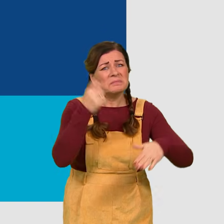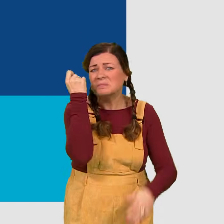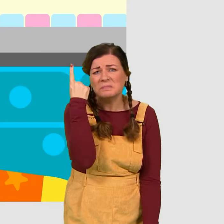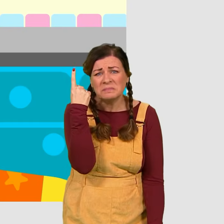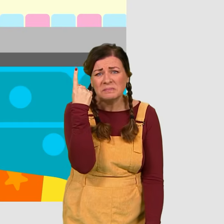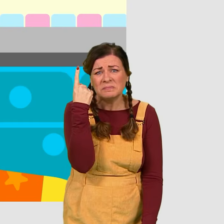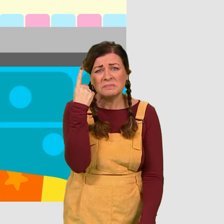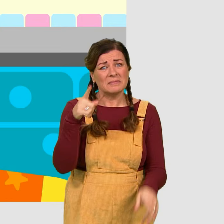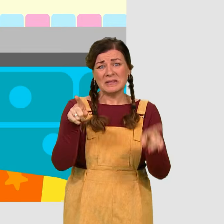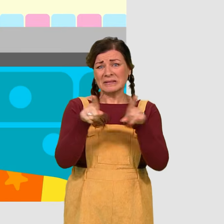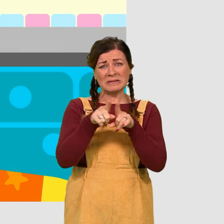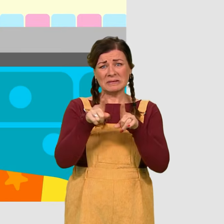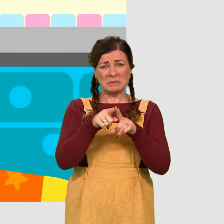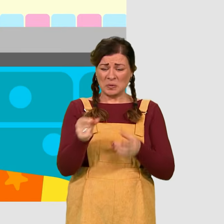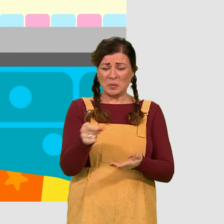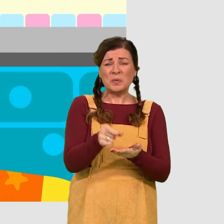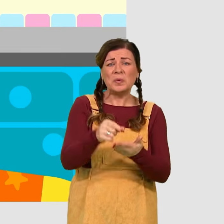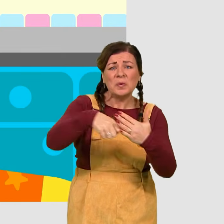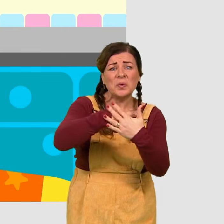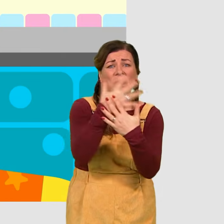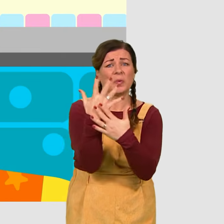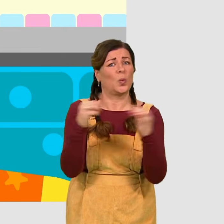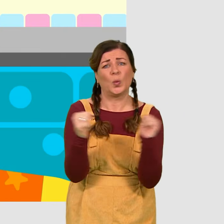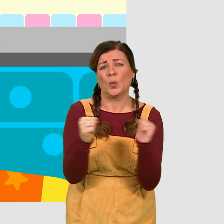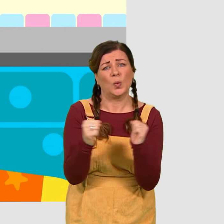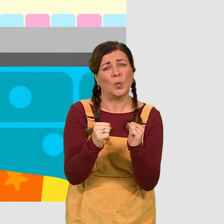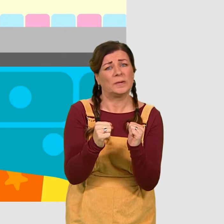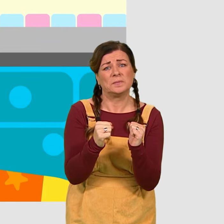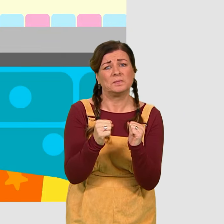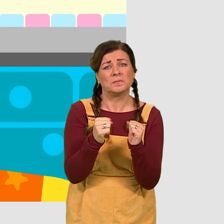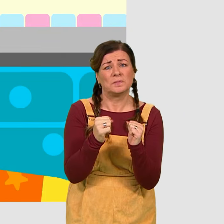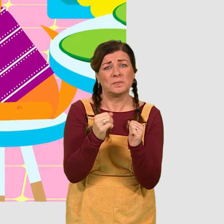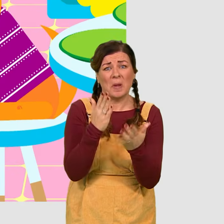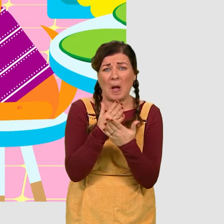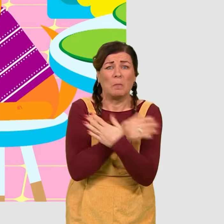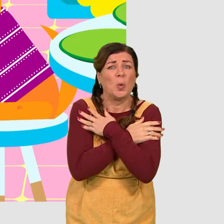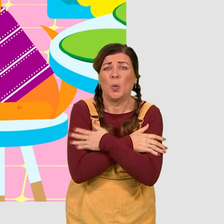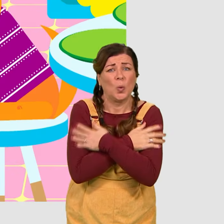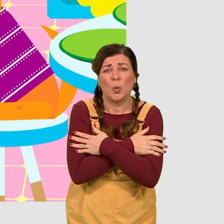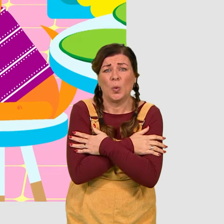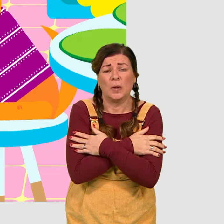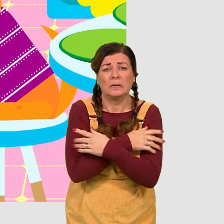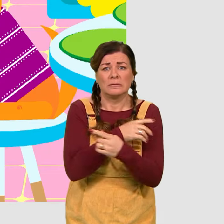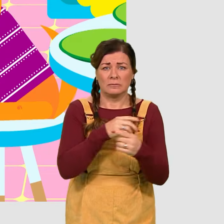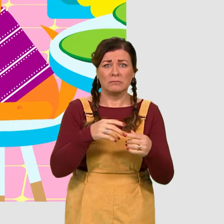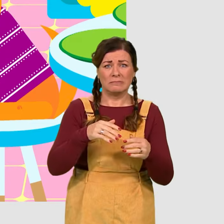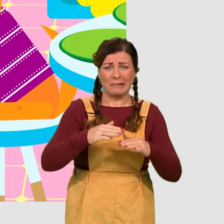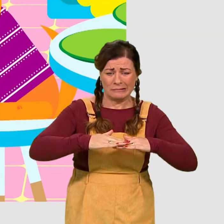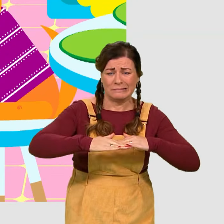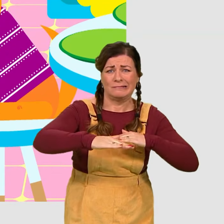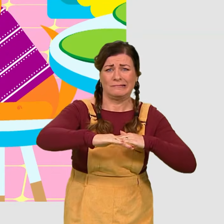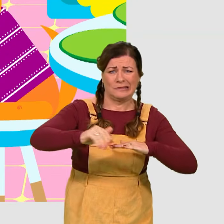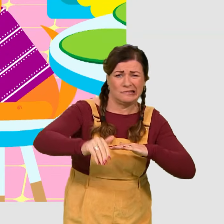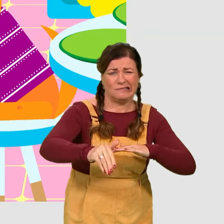Jangle, dydy hadau ddim yn tyfu yn ganol gaeaf, mae'n rhy oer. Ac mae'n anodd gwneud twll yn y